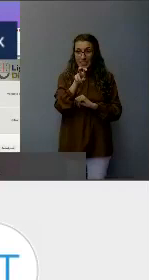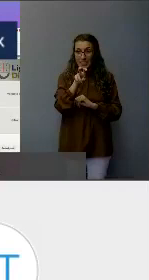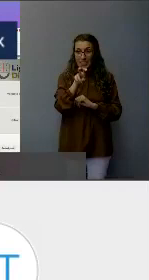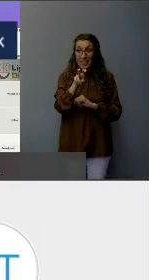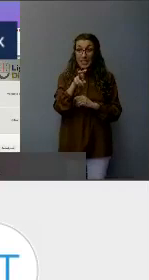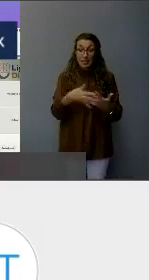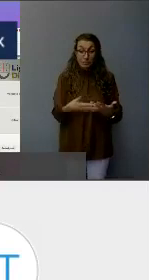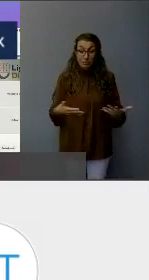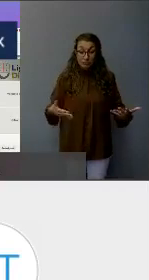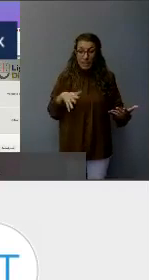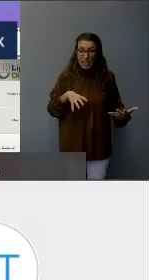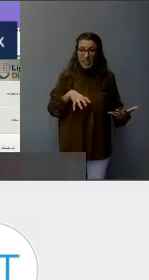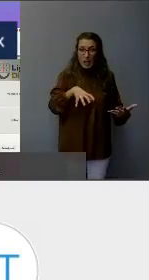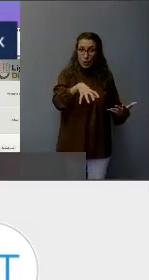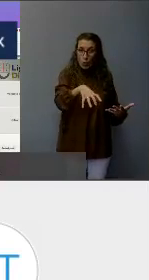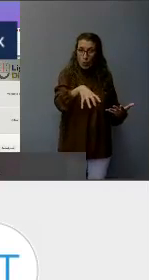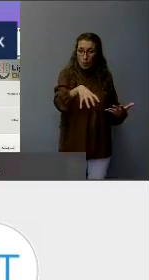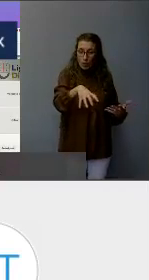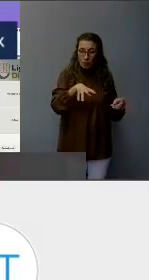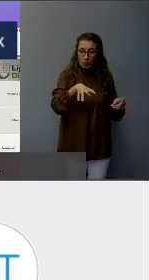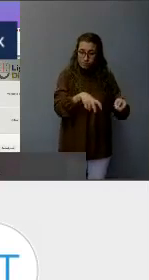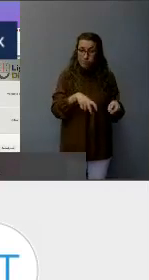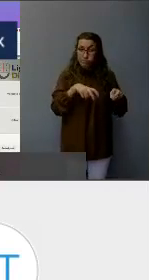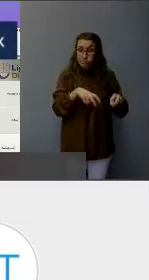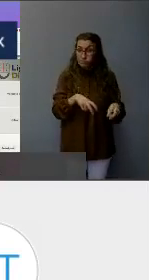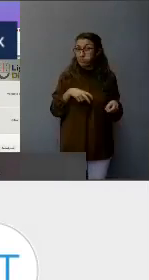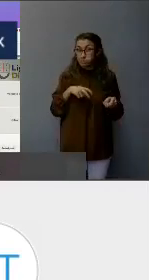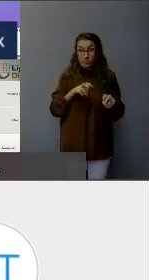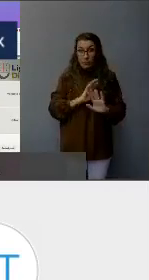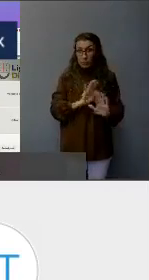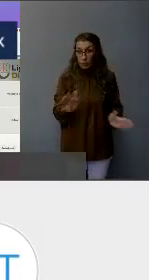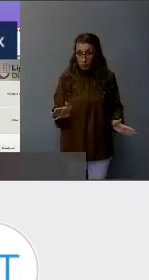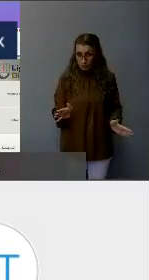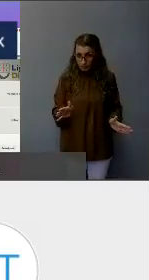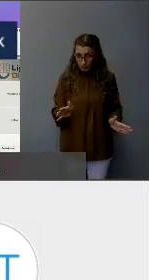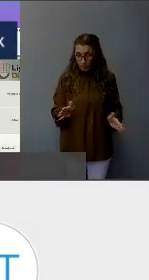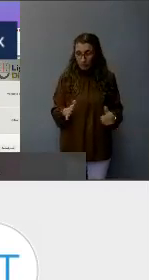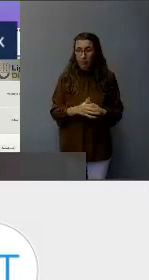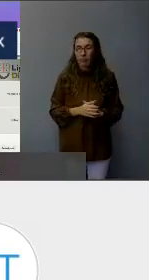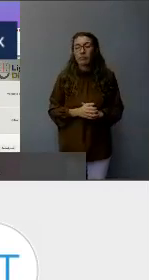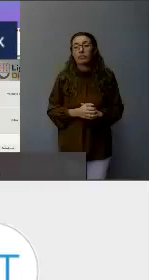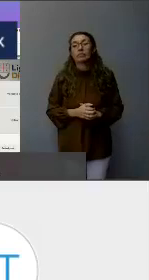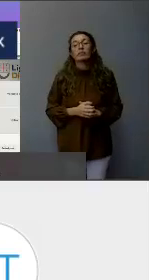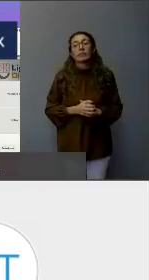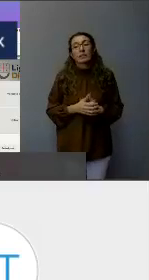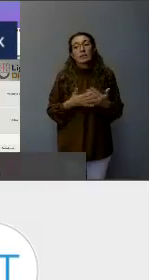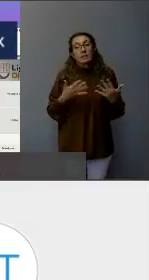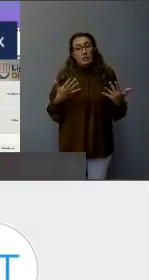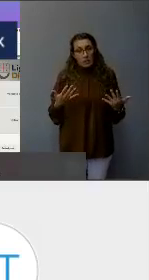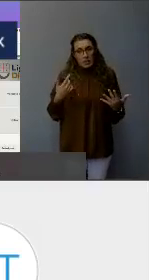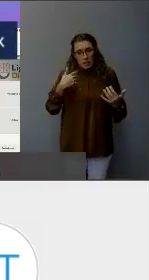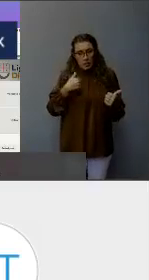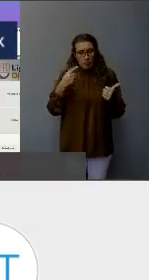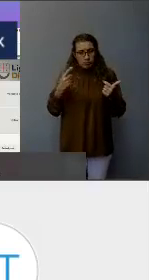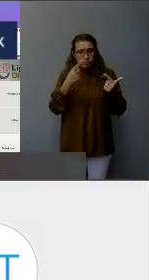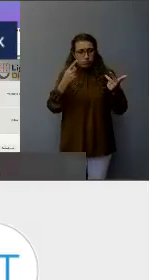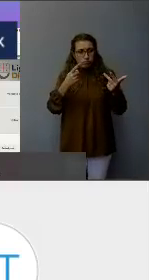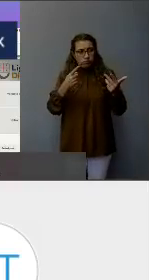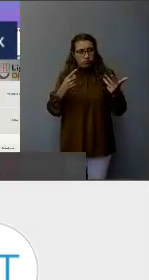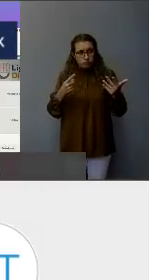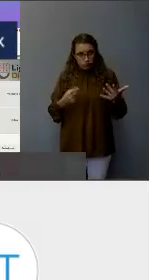incolte per quanto richiamato e rispetto agli ordini del giorno più